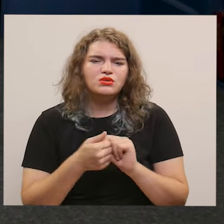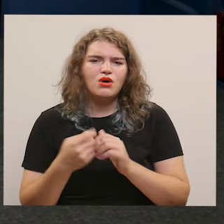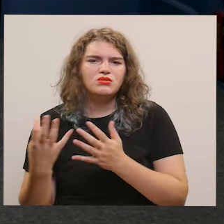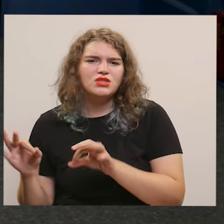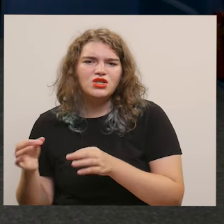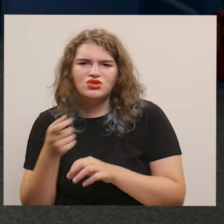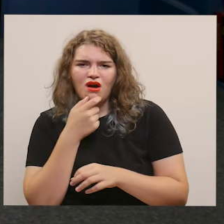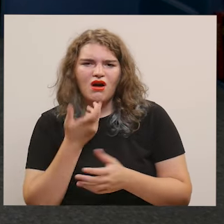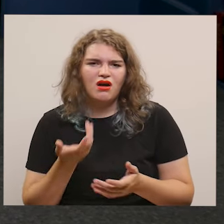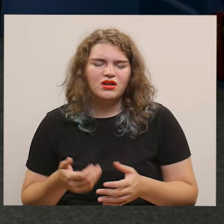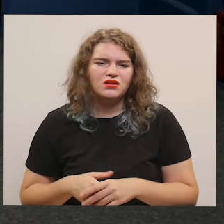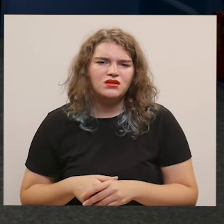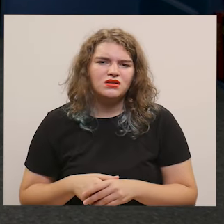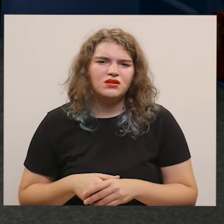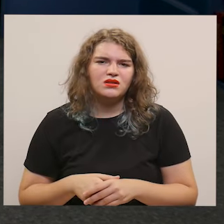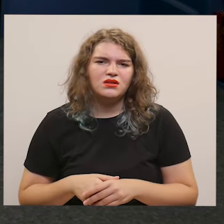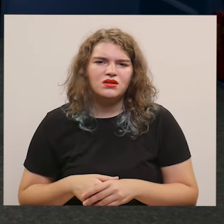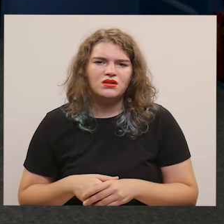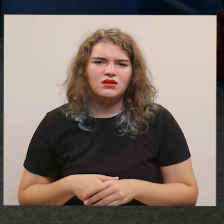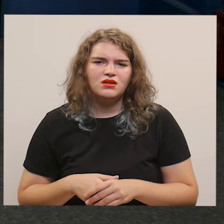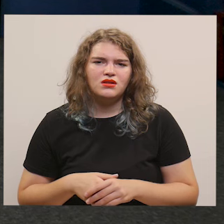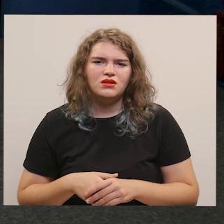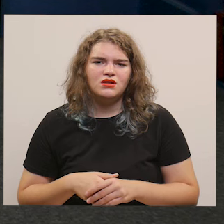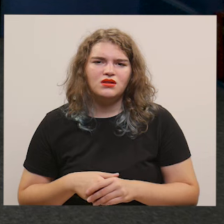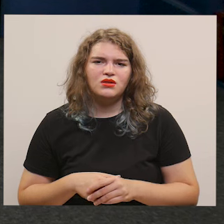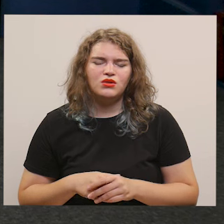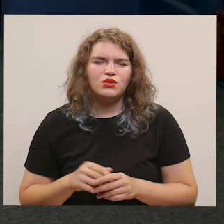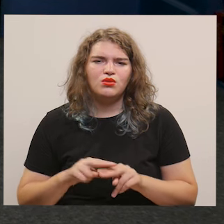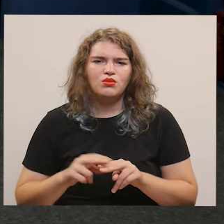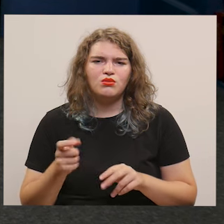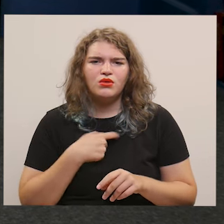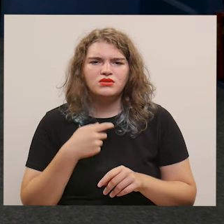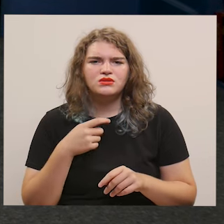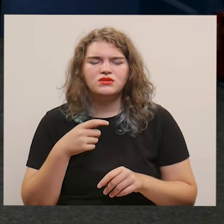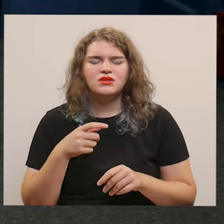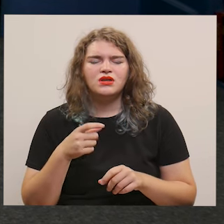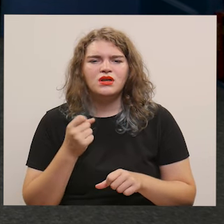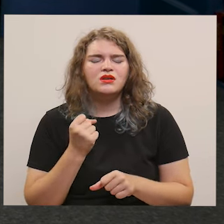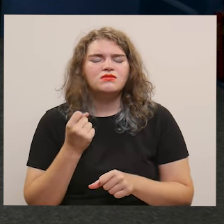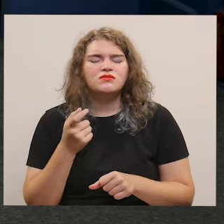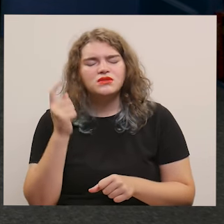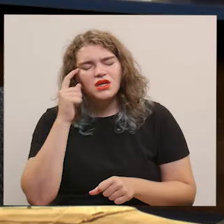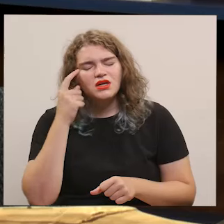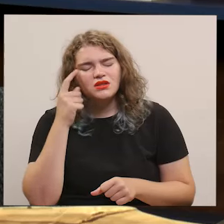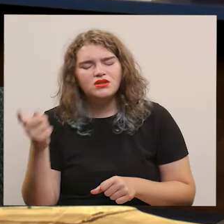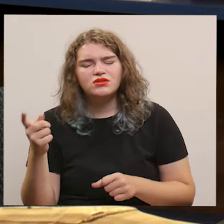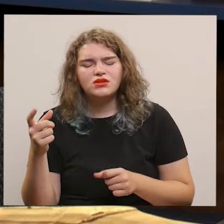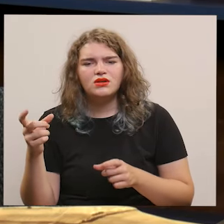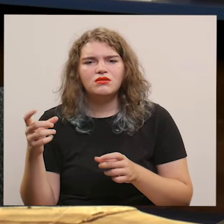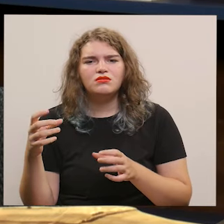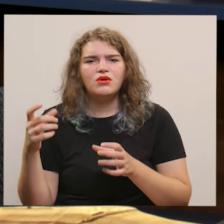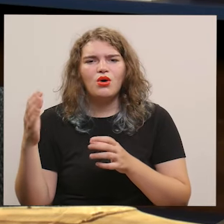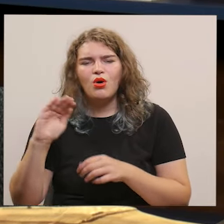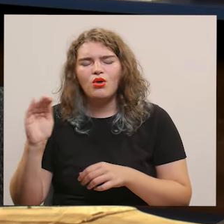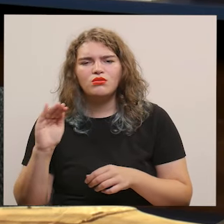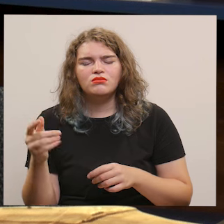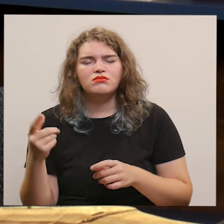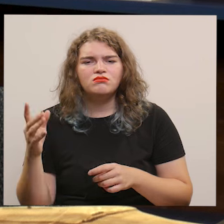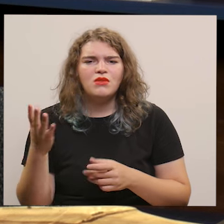aveam. Cum să pot să te gândești că un copil poate să facă așa? Ei, și mă întorc. Am avut foarte